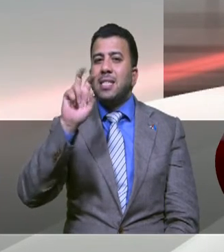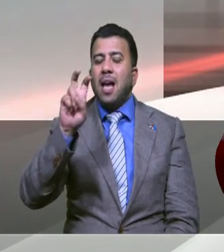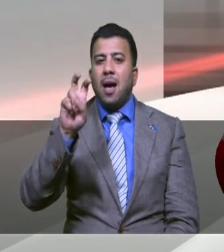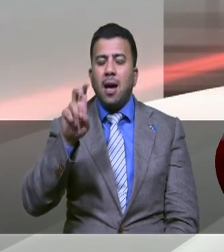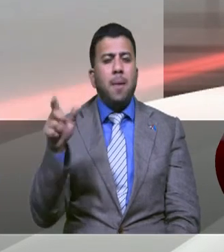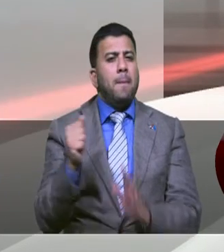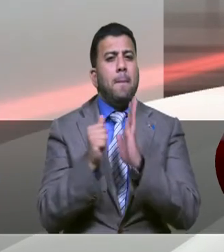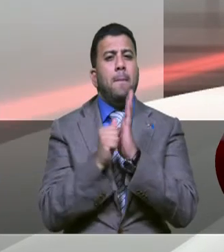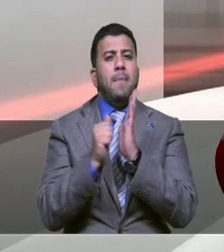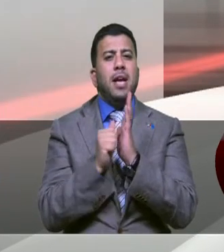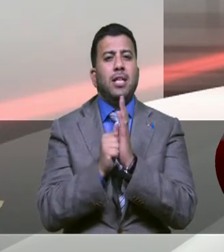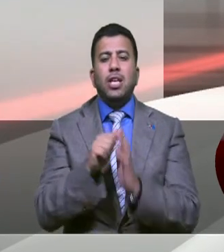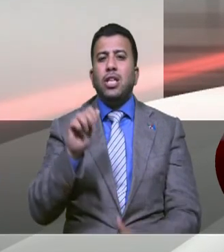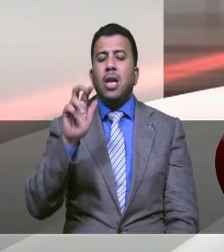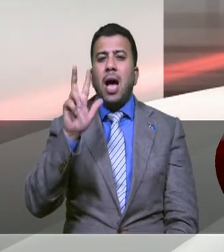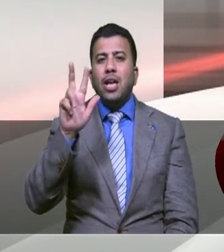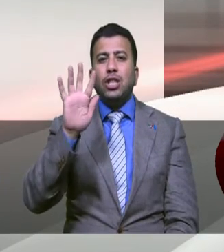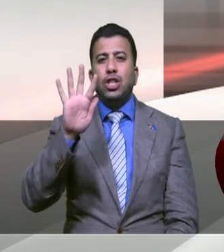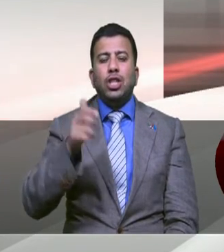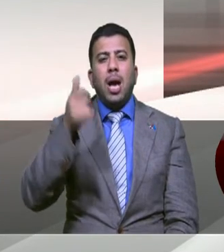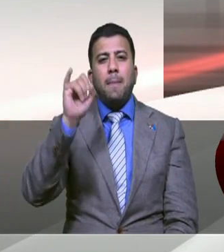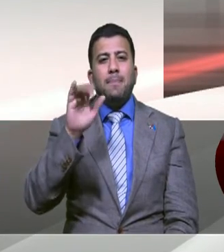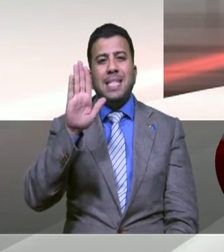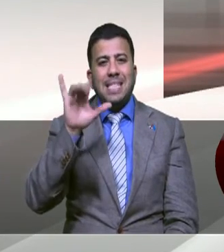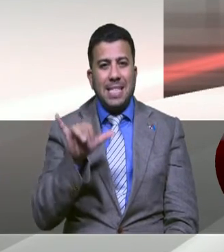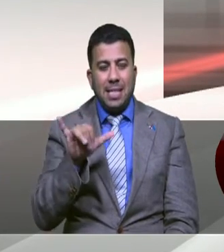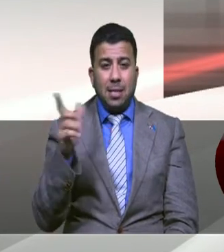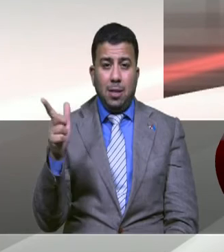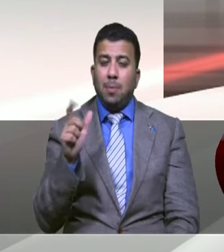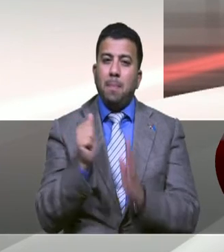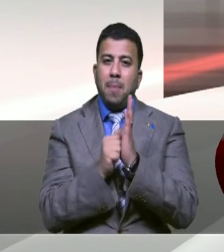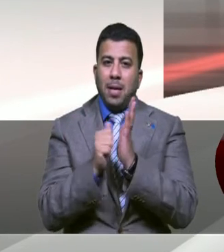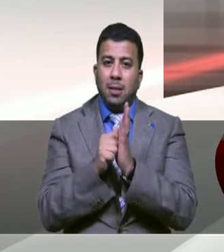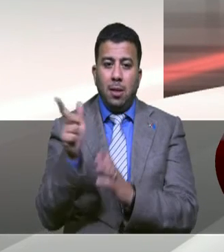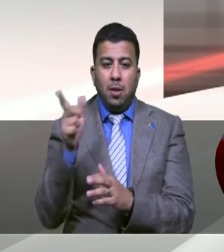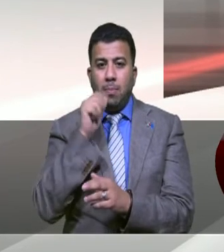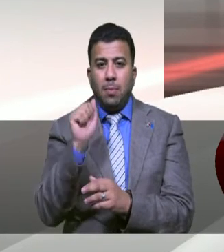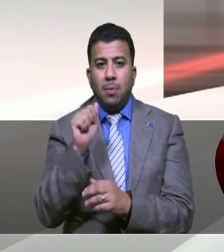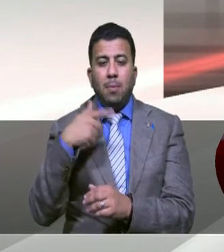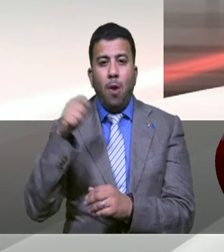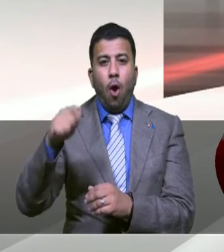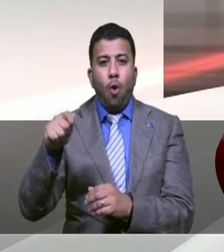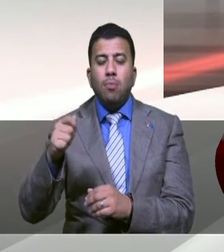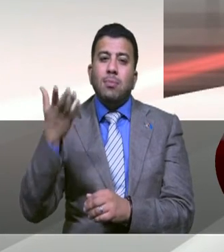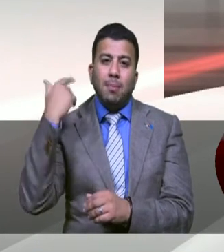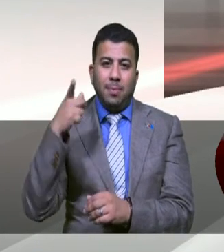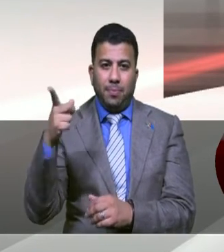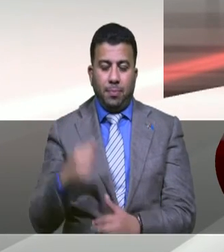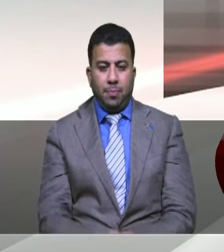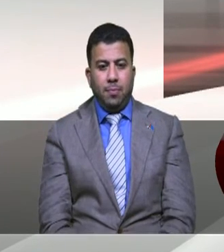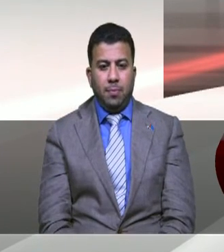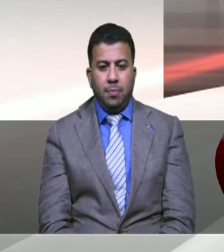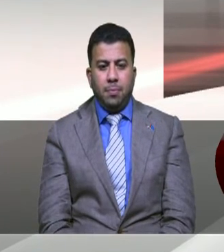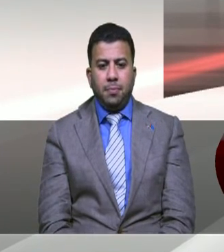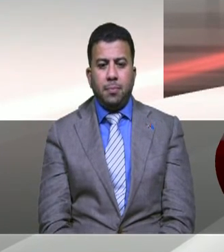بيت الشامسي اللي هي سيد الطويل، هذا بيت الحكم هذا هنا.